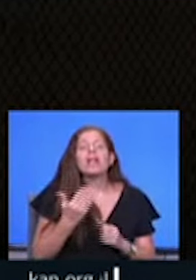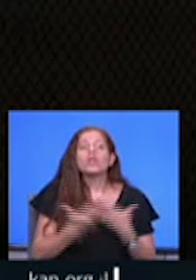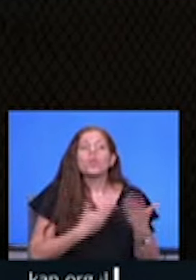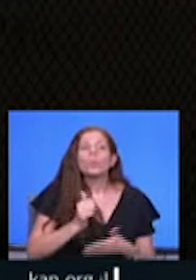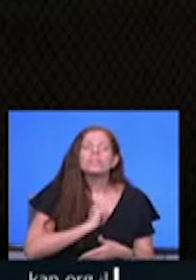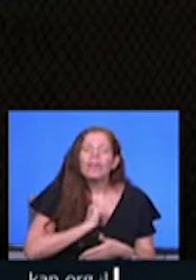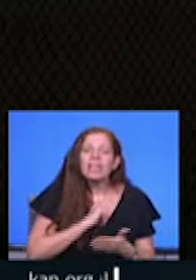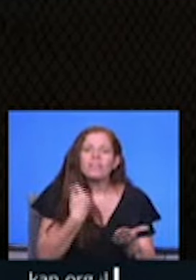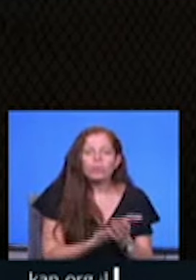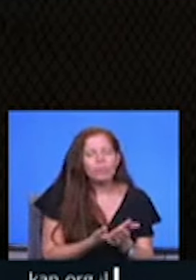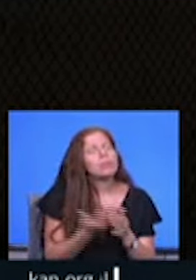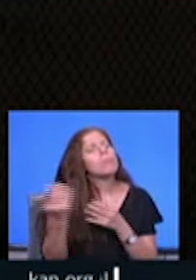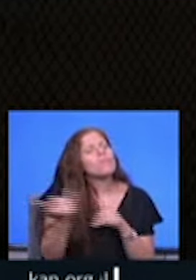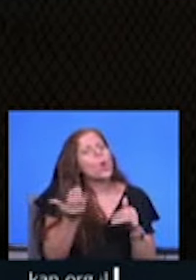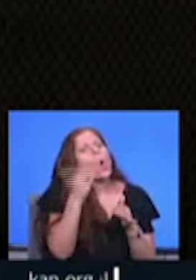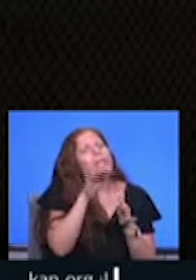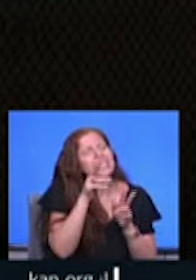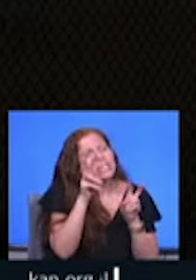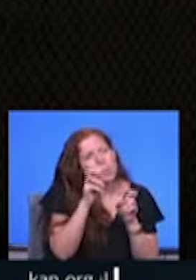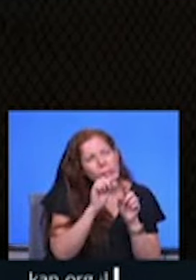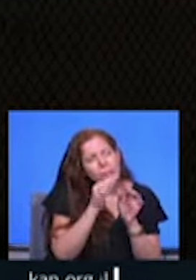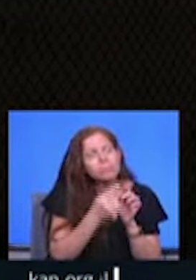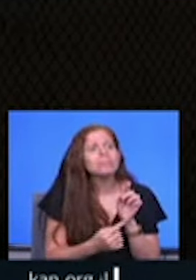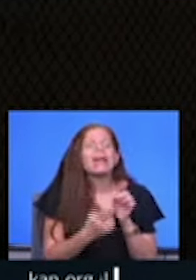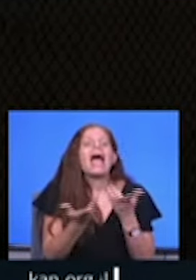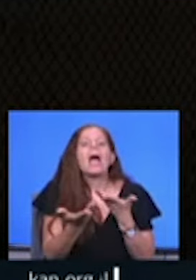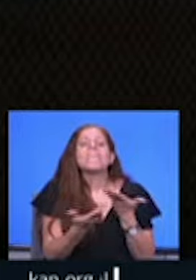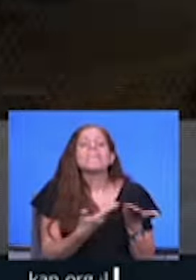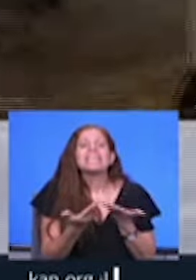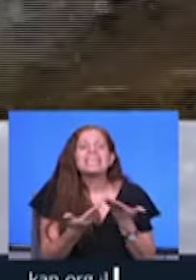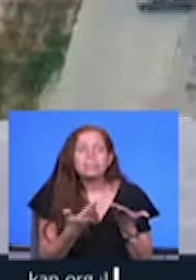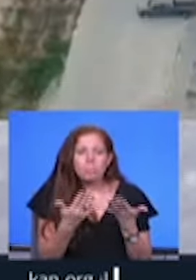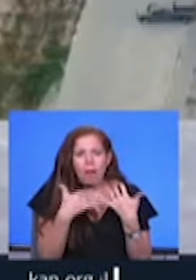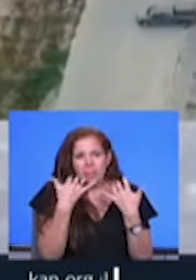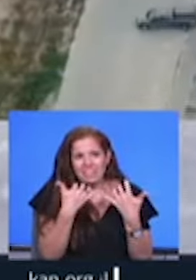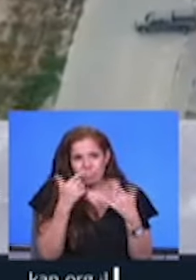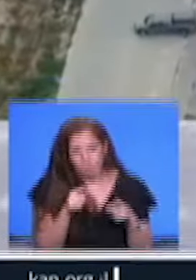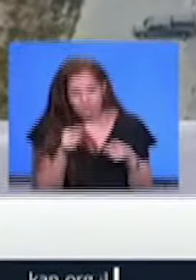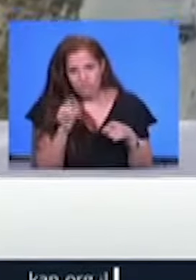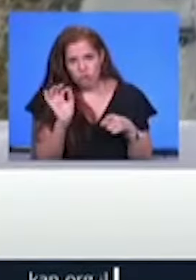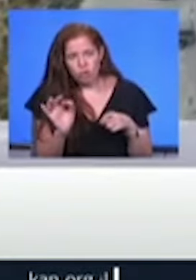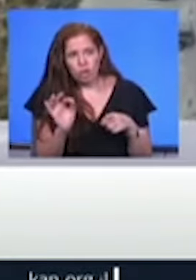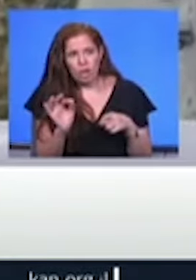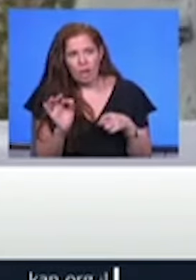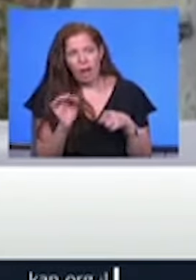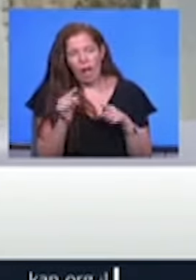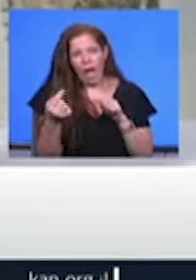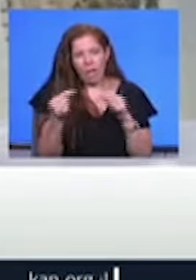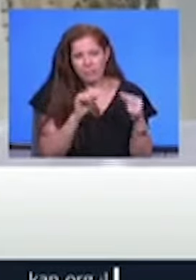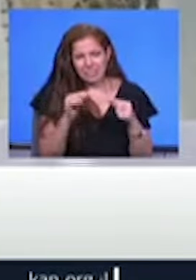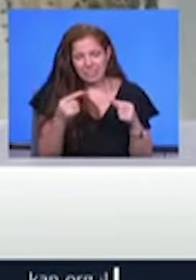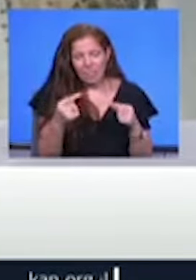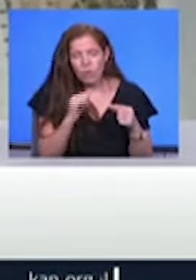ציטוטים מכל מיני מקורבים של סינואר. איך הם מתייחסים אל הסיפור הזה של השסע והסרבנות